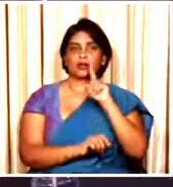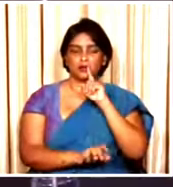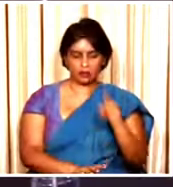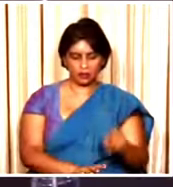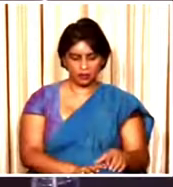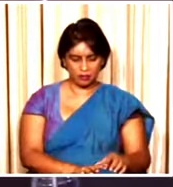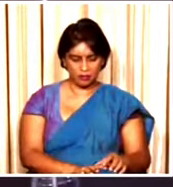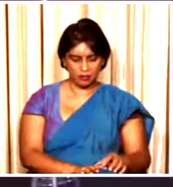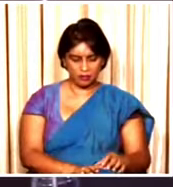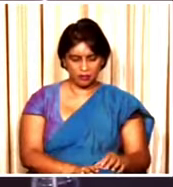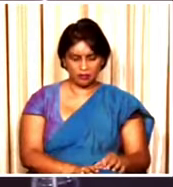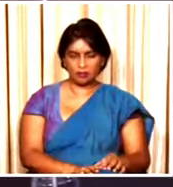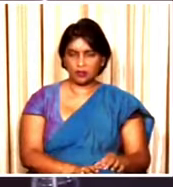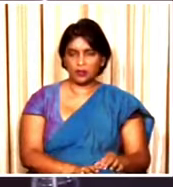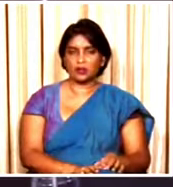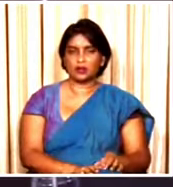කළා.